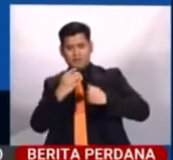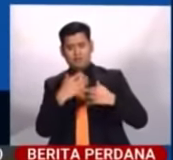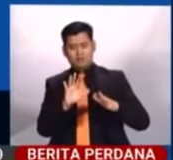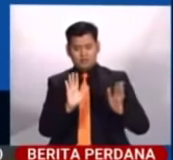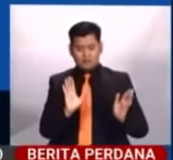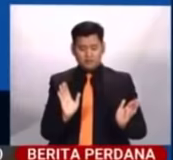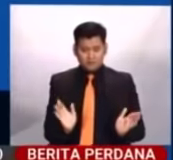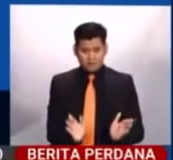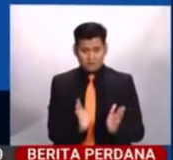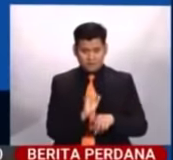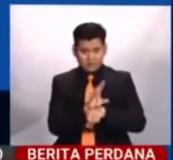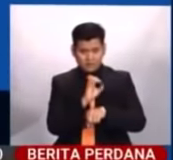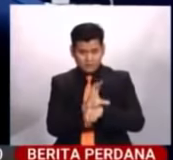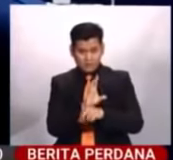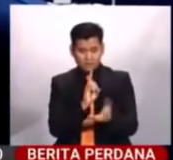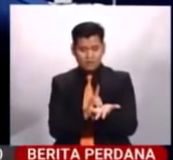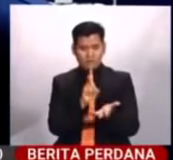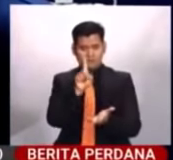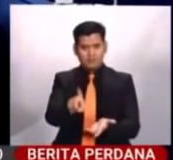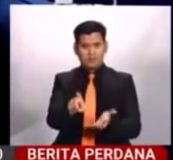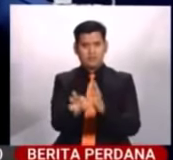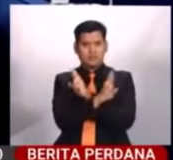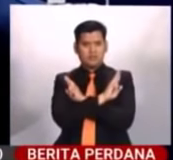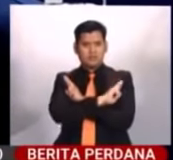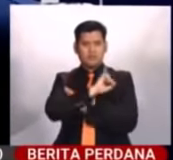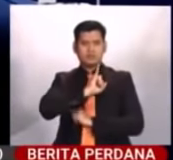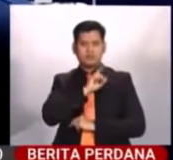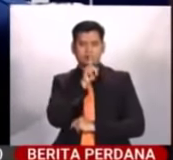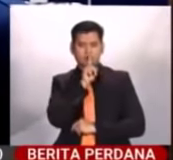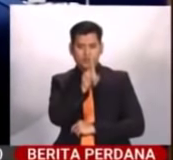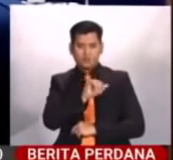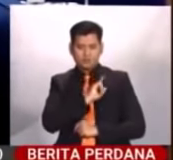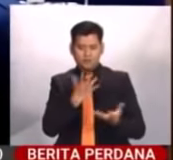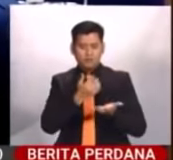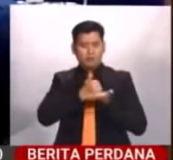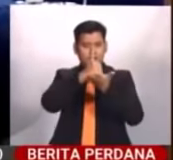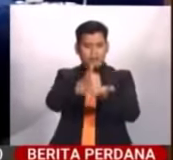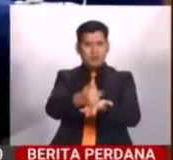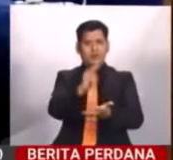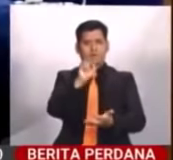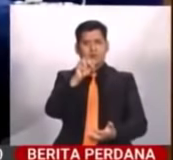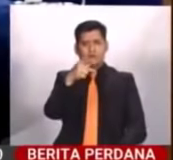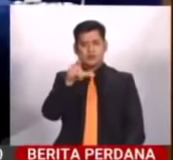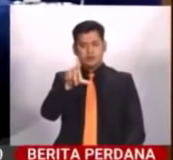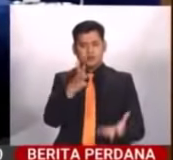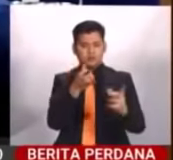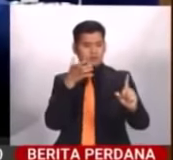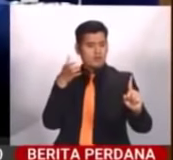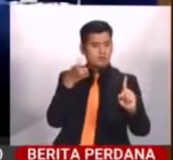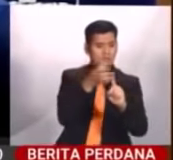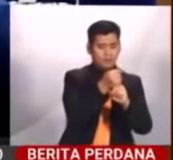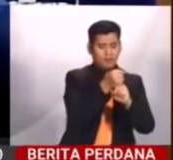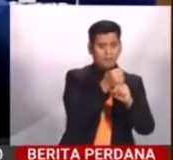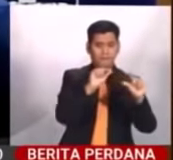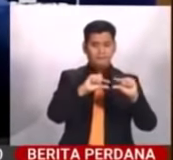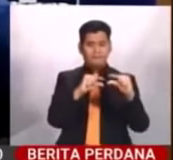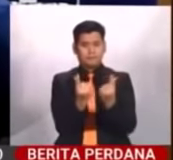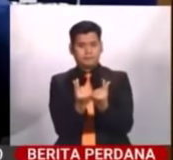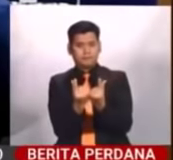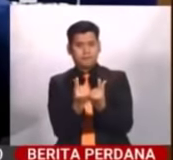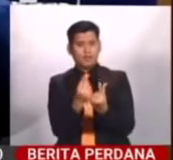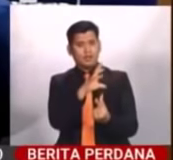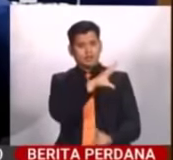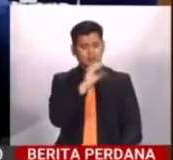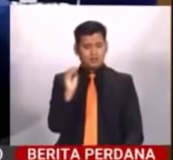disaran doktor untuk berehat. Sebenarnya saya hanya nak membantu pasukan Uni KL untuk mencapai objektif pasukan